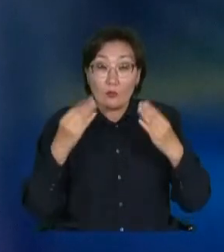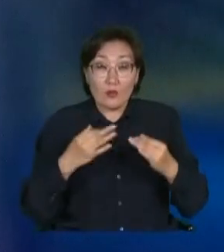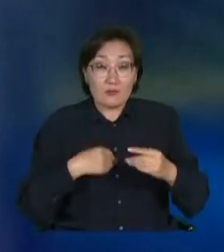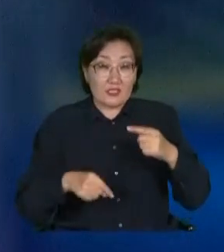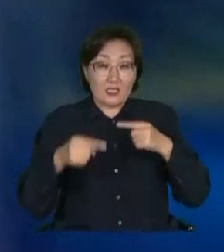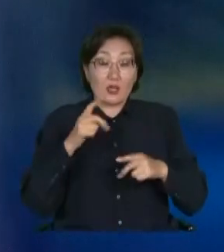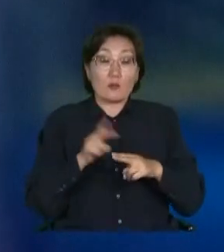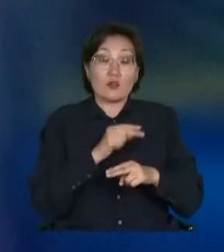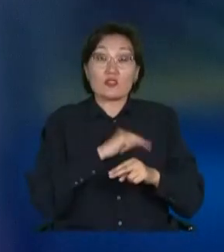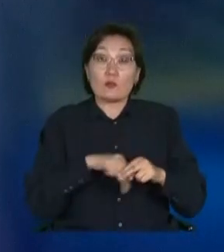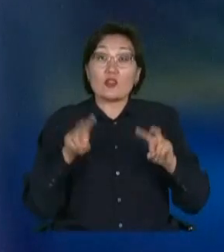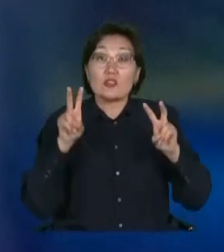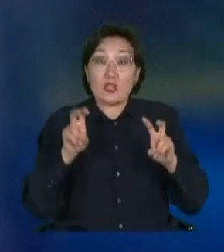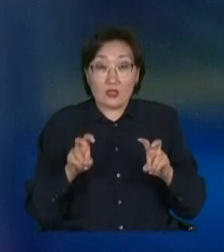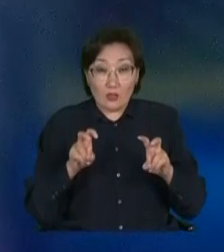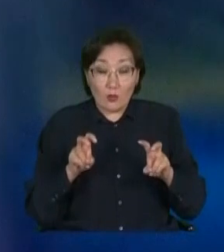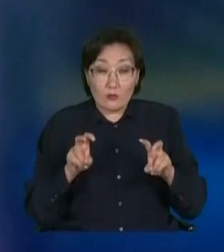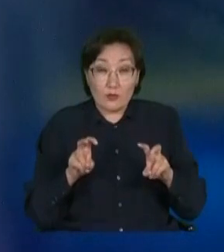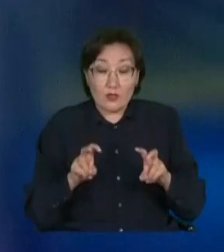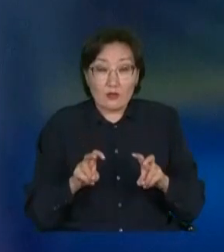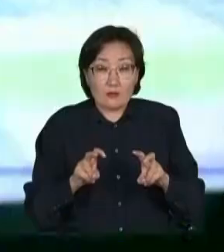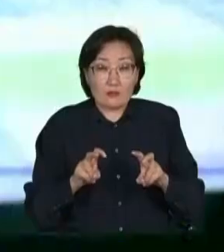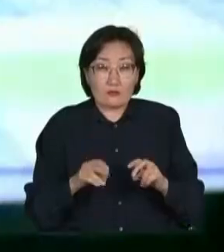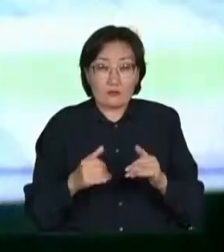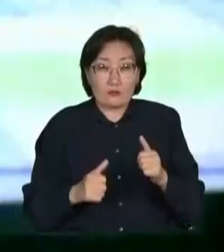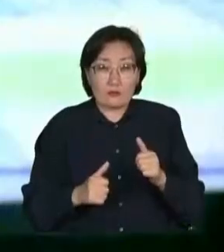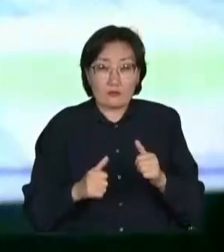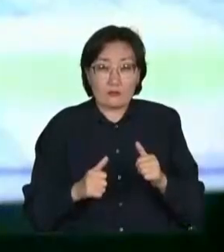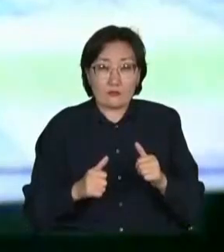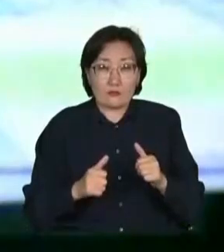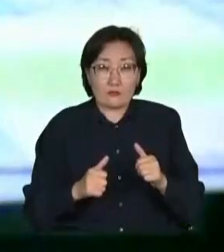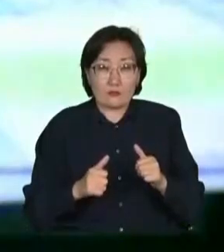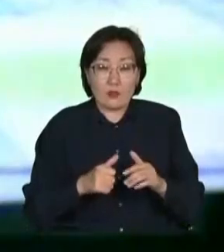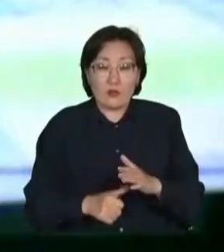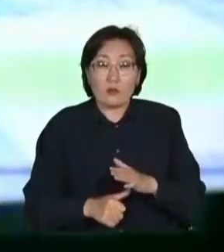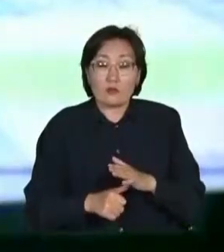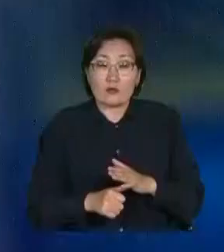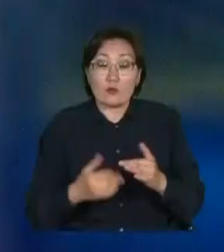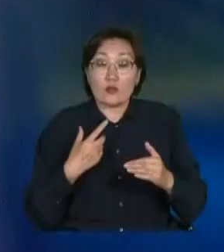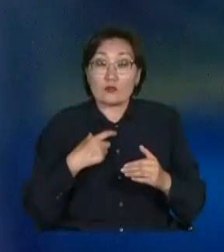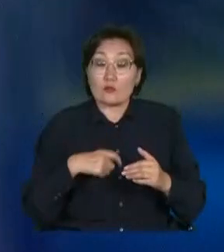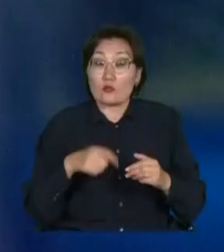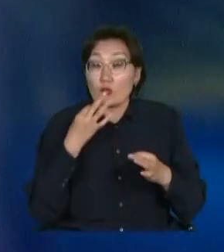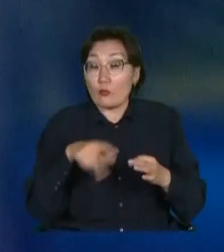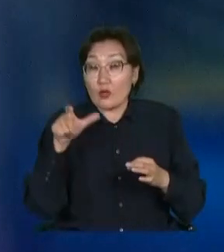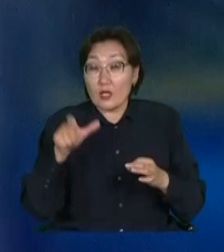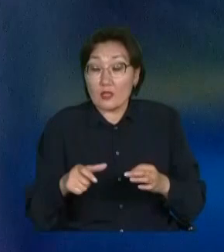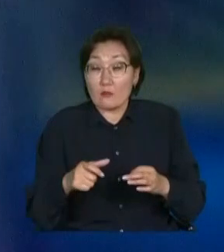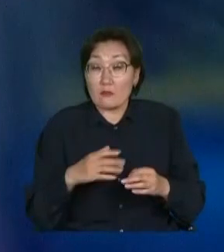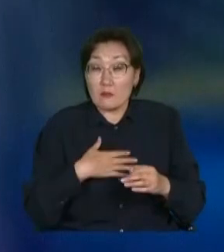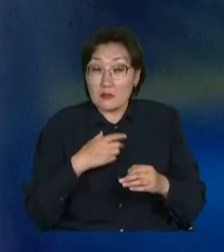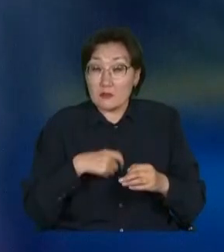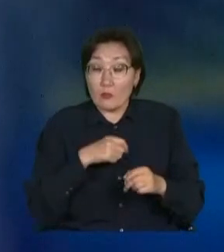керісінше жұмыссыз деген нәрсе бір анадай бір мансапқа бір беделге ие болып кетті де, азаматтар өзіммен жұмыссызбын дейді де мысалы барады да мысалы тіркеле береді.